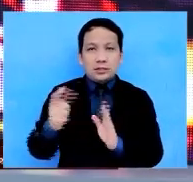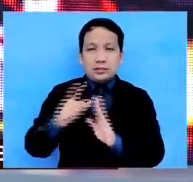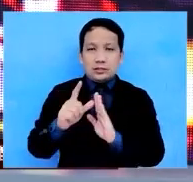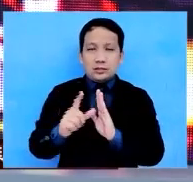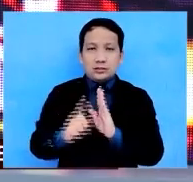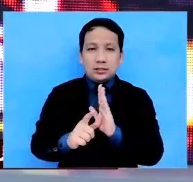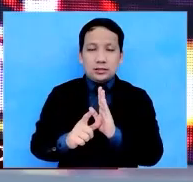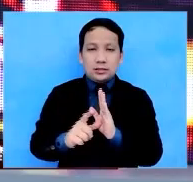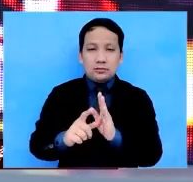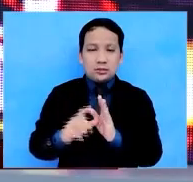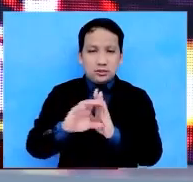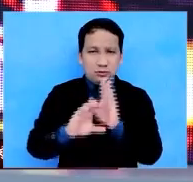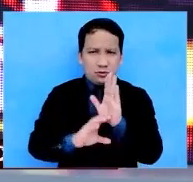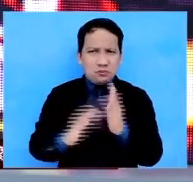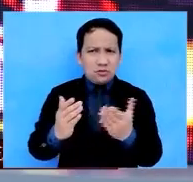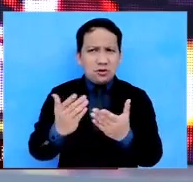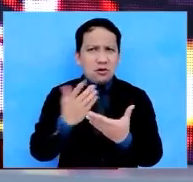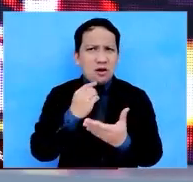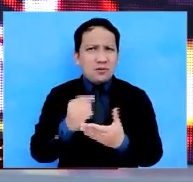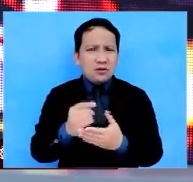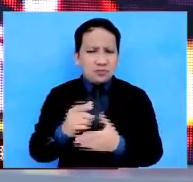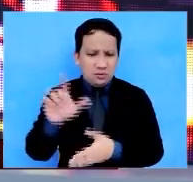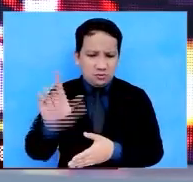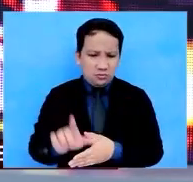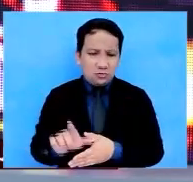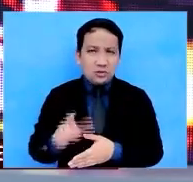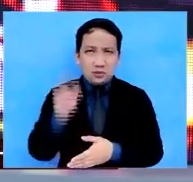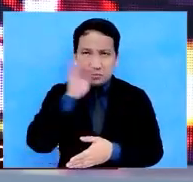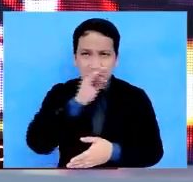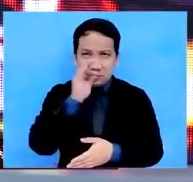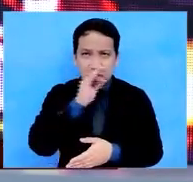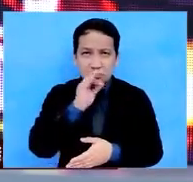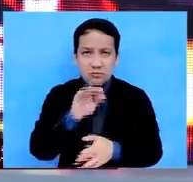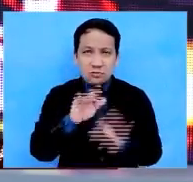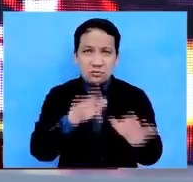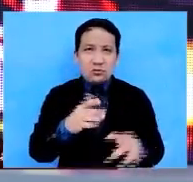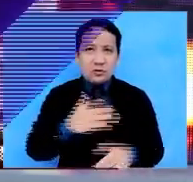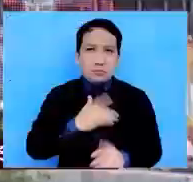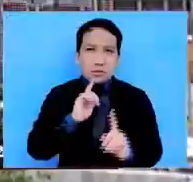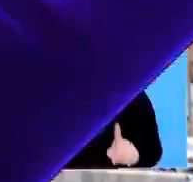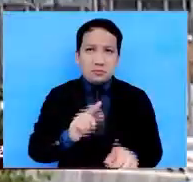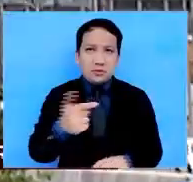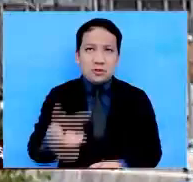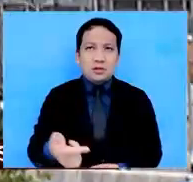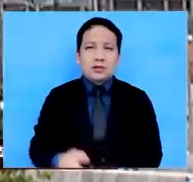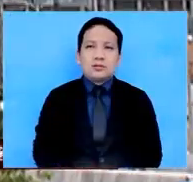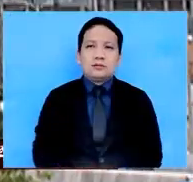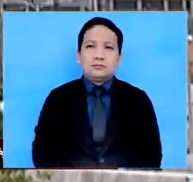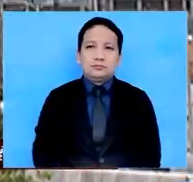ng mga negosyante, lugi dyan ang mga Pinoy. Narito ang aking report.